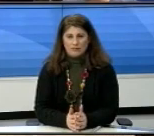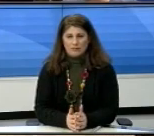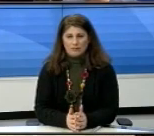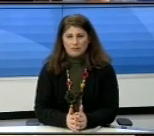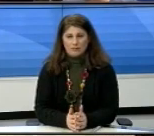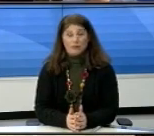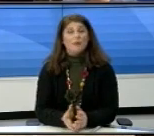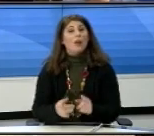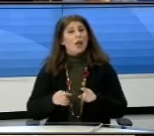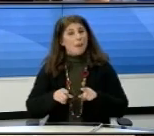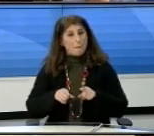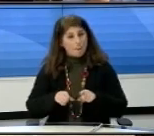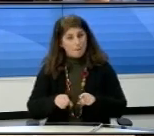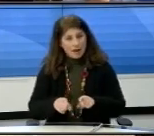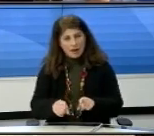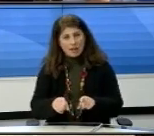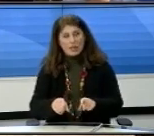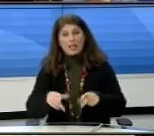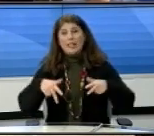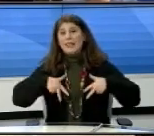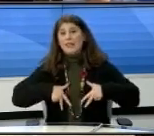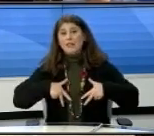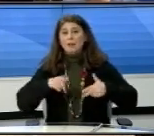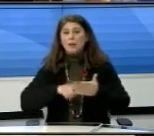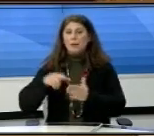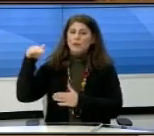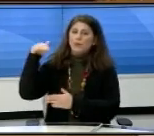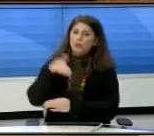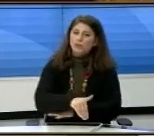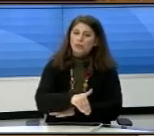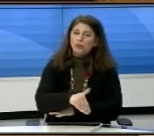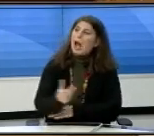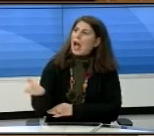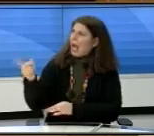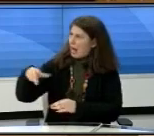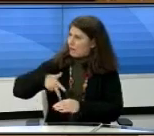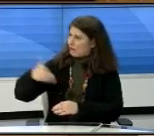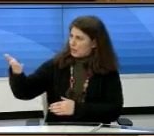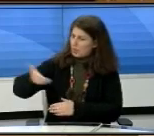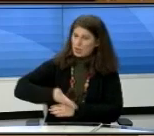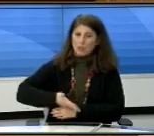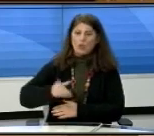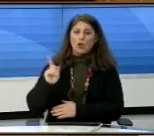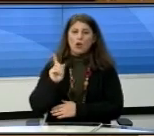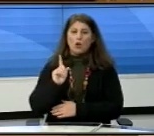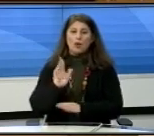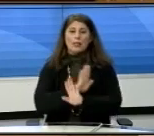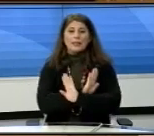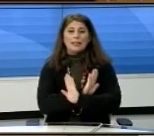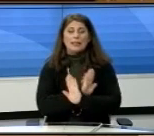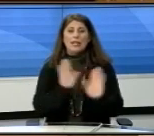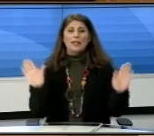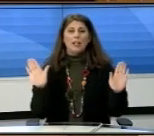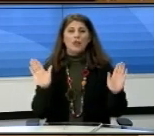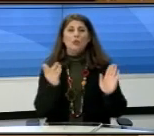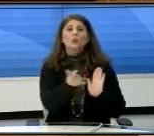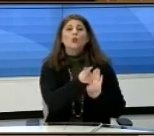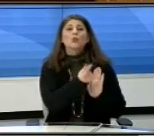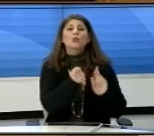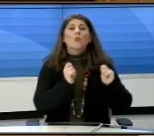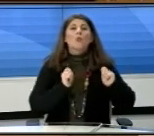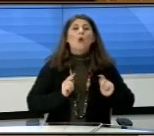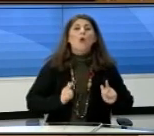Αλλά παράλληλα, η κυβέρνηση αυτή πρέπει να πέσει όχι για να έρθει απλά μια άλλη, αλλά για να τελειώνουμε με την ολιγαρχία που κινεί τα